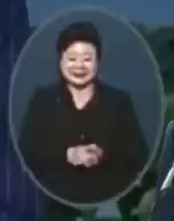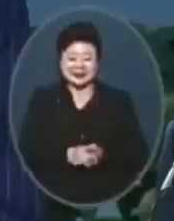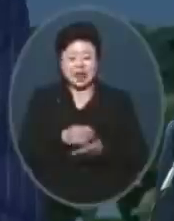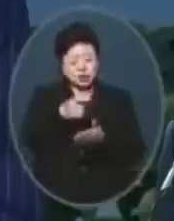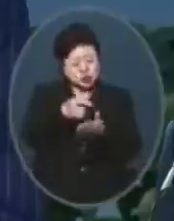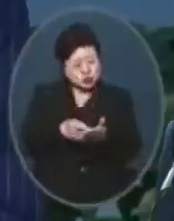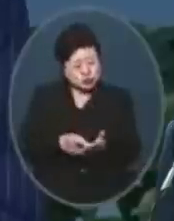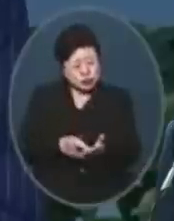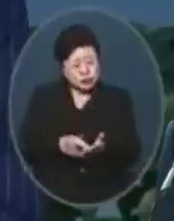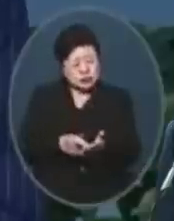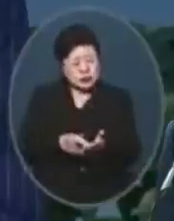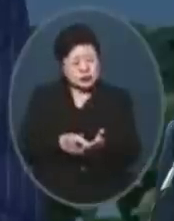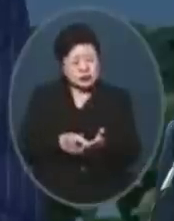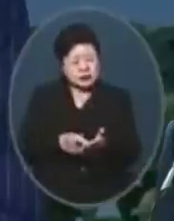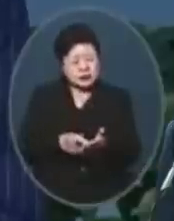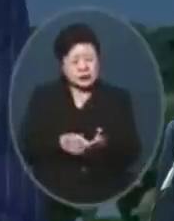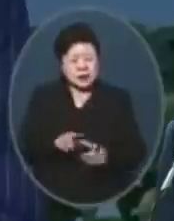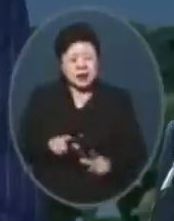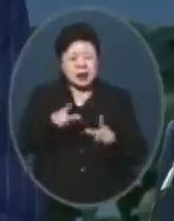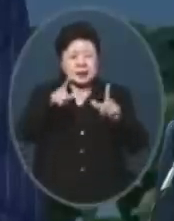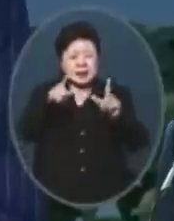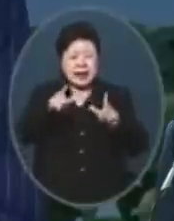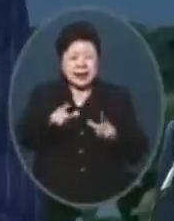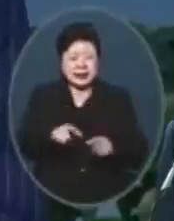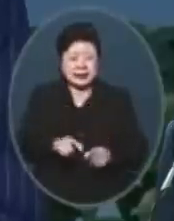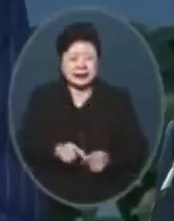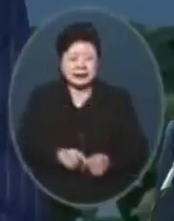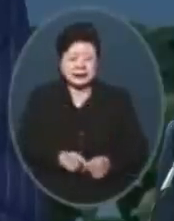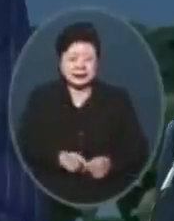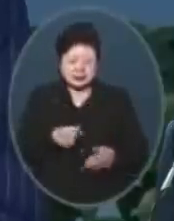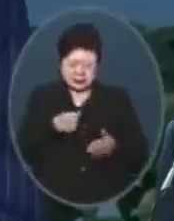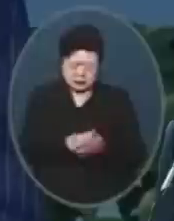수술을 할 날짜를 정해놓고